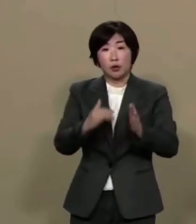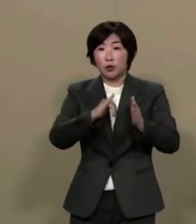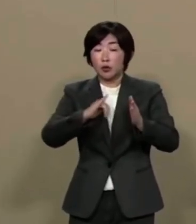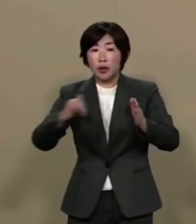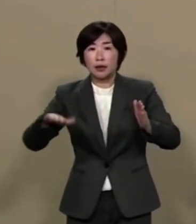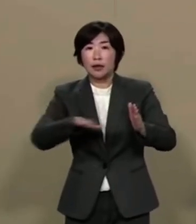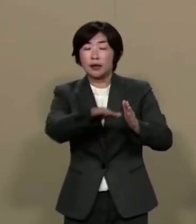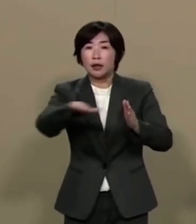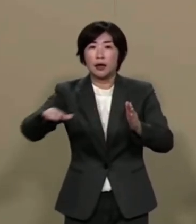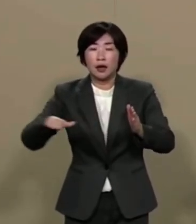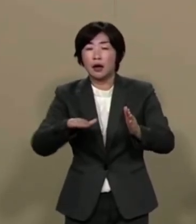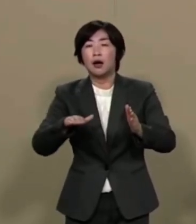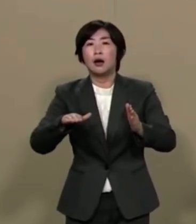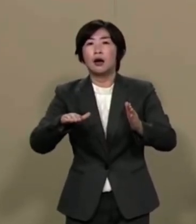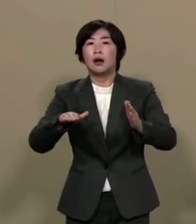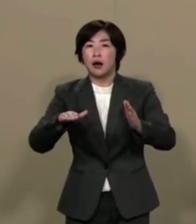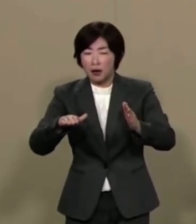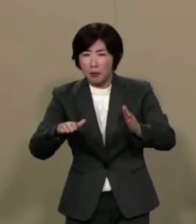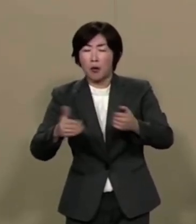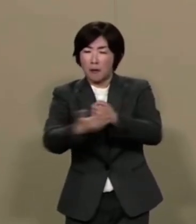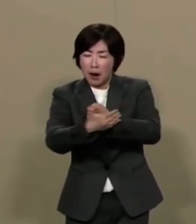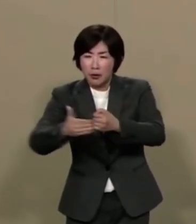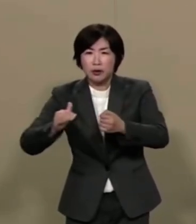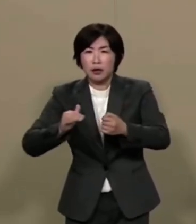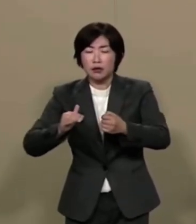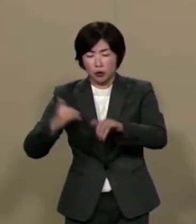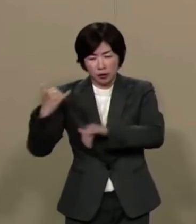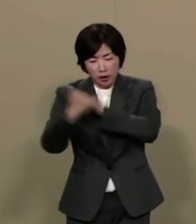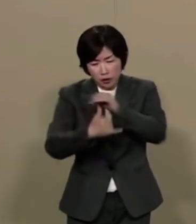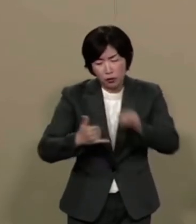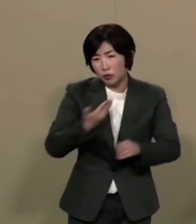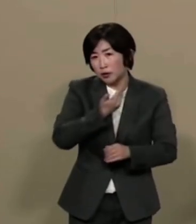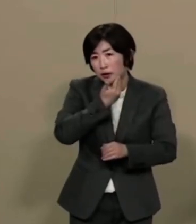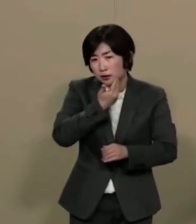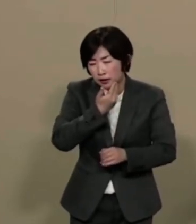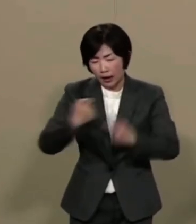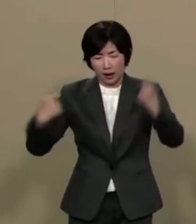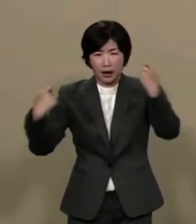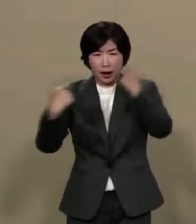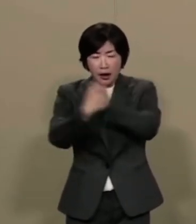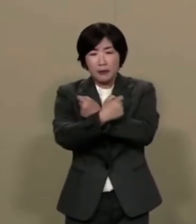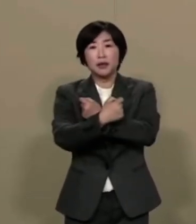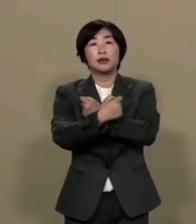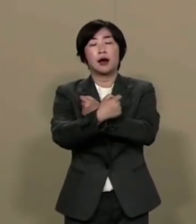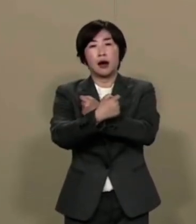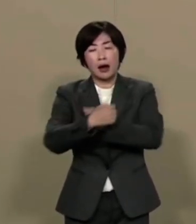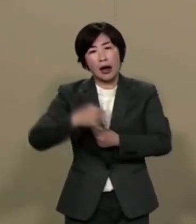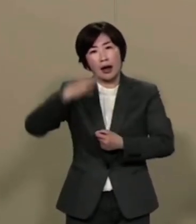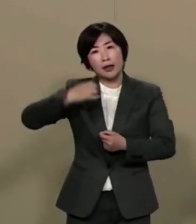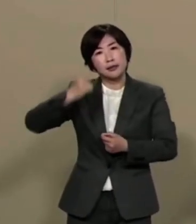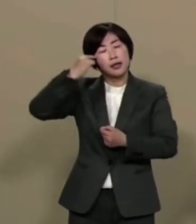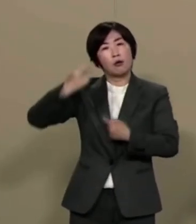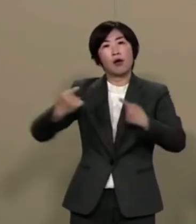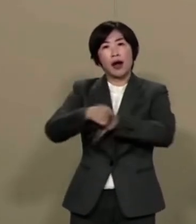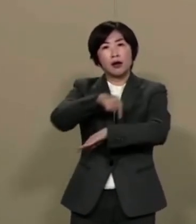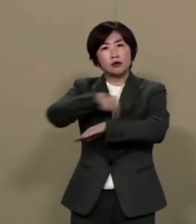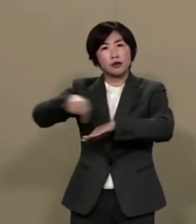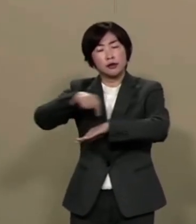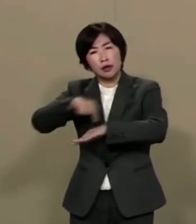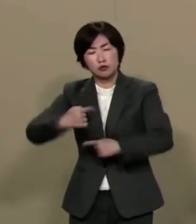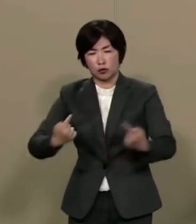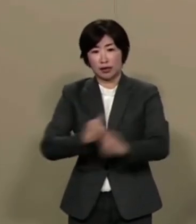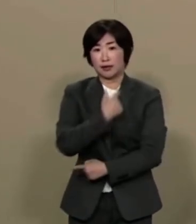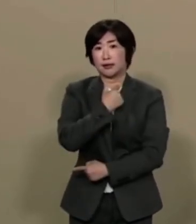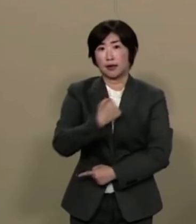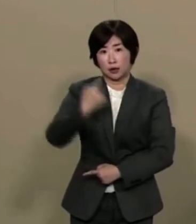放せしてきたこの伝統を大事にしながら私たちは誤った非常に過激な価値観を変える政策は正していき